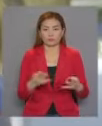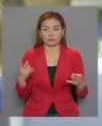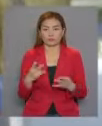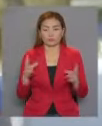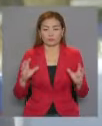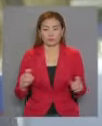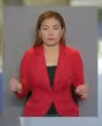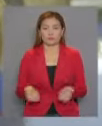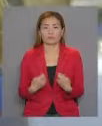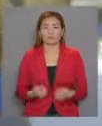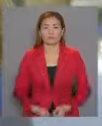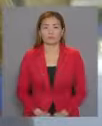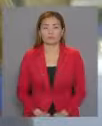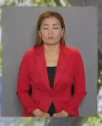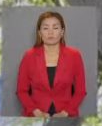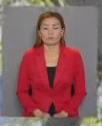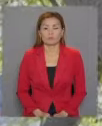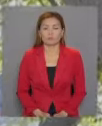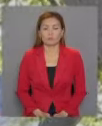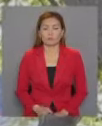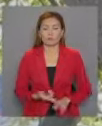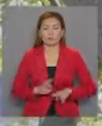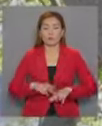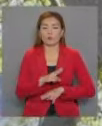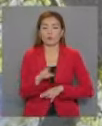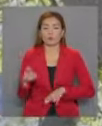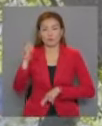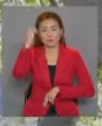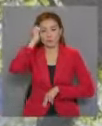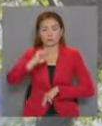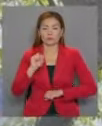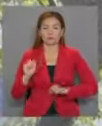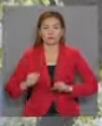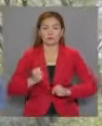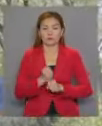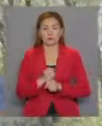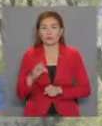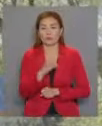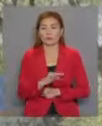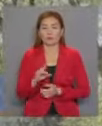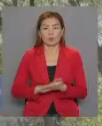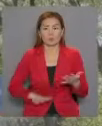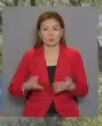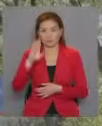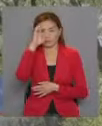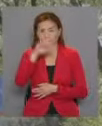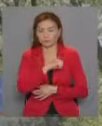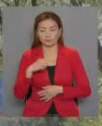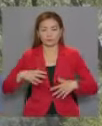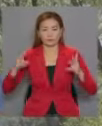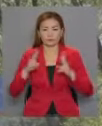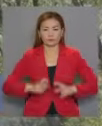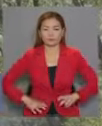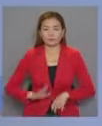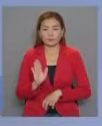Хат жазамыз, сондай процестер болады. Осы арада кімге ескерткіш, кімге бюст қою мәселесін ендігі арада үкіметтік деңгейде шешу